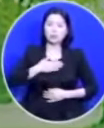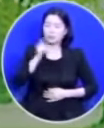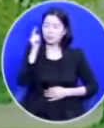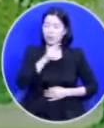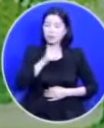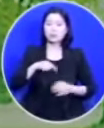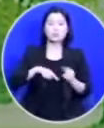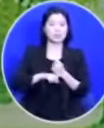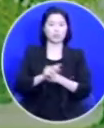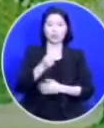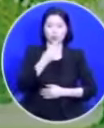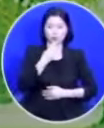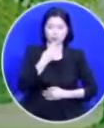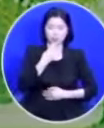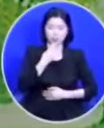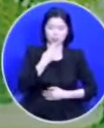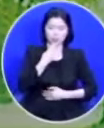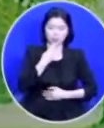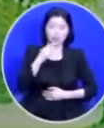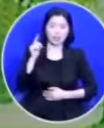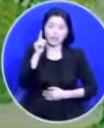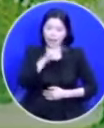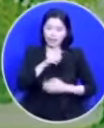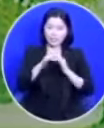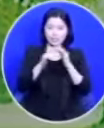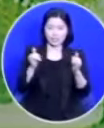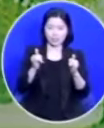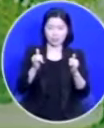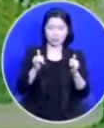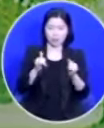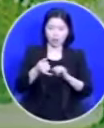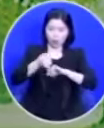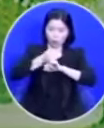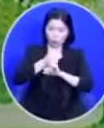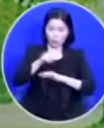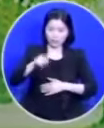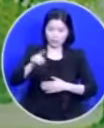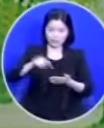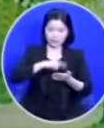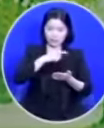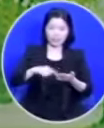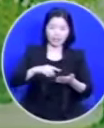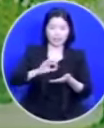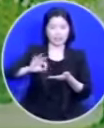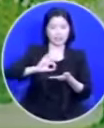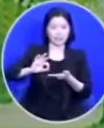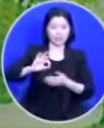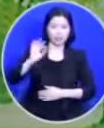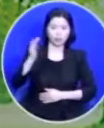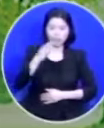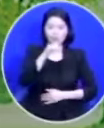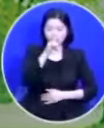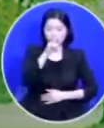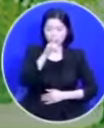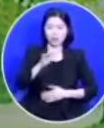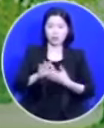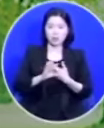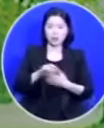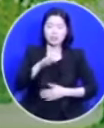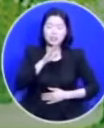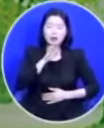있습니까 그 악한 사람은 반드시 그 대가를 지불하게 되어 있다면 그걸 정말